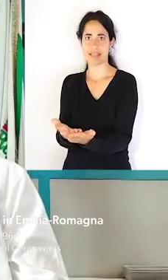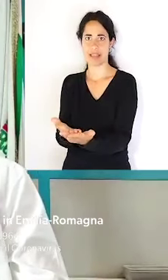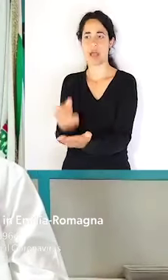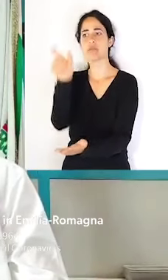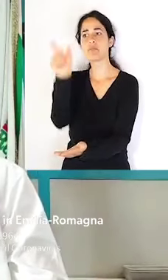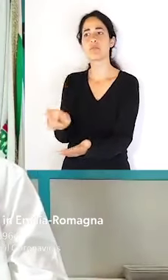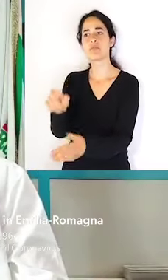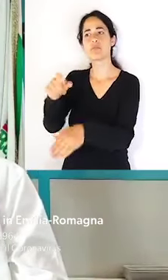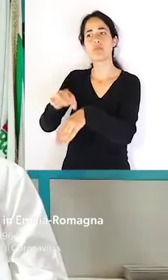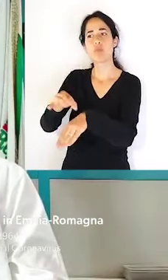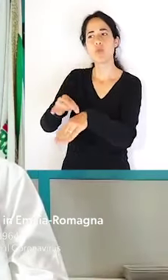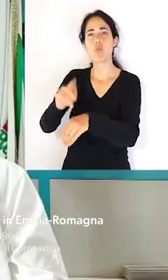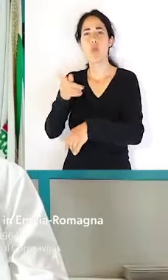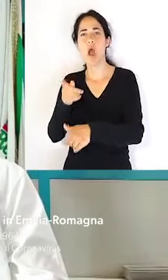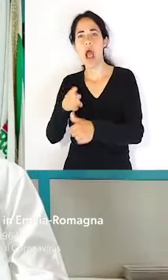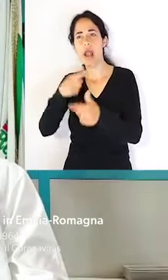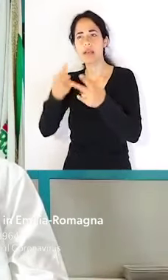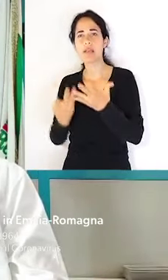cliniche, di